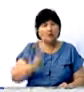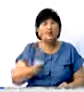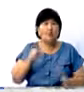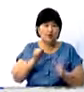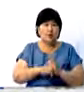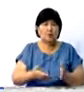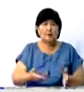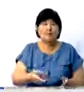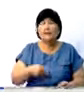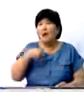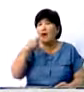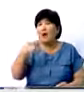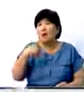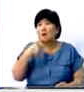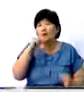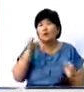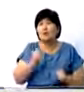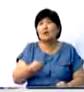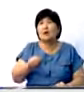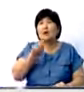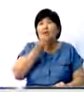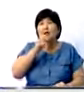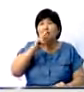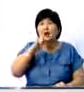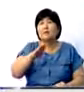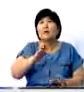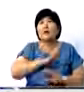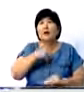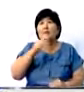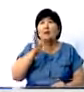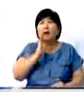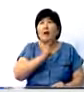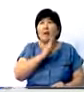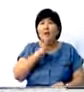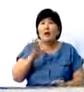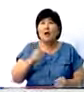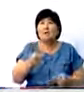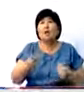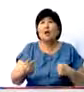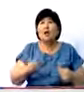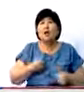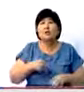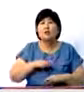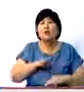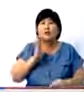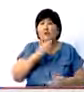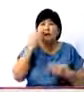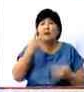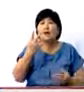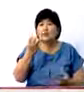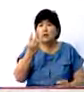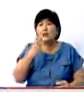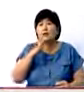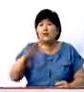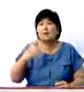тастаған. Ауызбен жеткізу мүмкін емес. Тамақтан отравление деп қайтыс болды дедік. Шешесі әлі бұндай азаппен өлген. Білмейді оны. Бұдан кейінгі екі қызы бар.